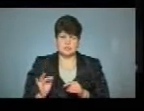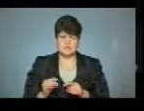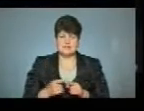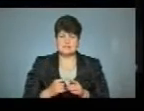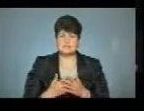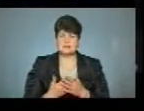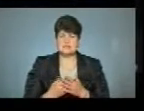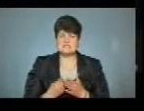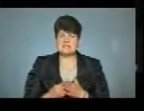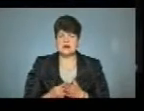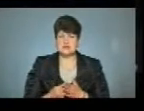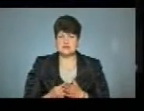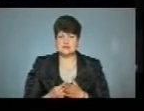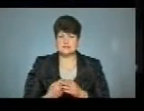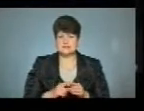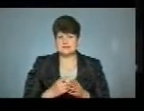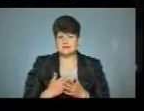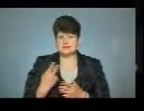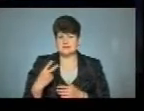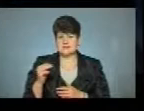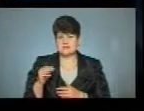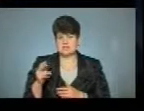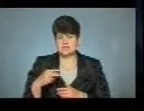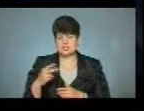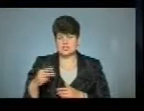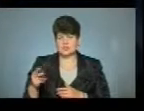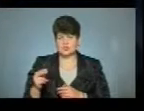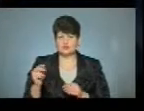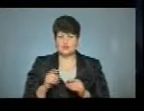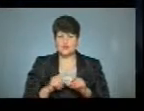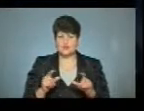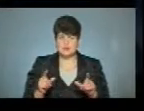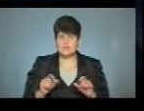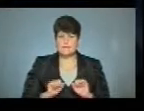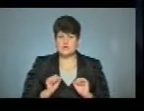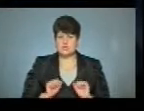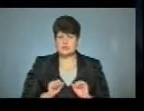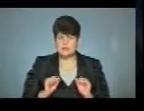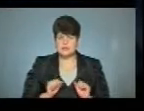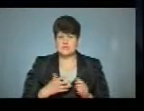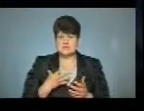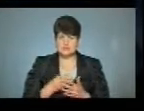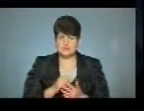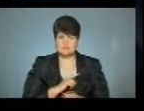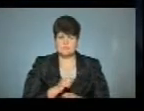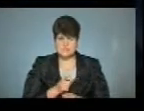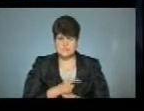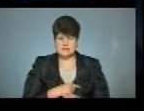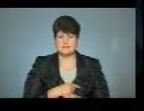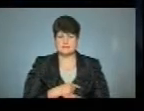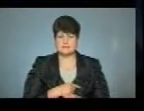Приблизна вартість – це є десь до 20 тисяч євро. Школи постарались своїми силами,